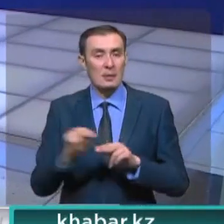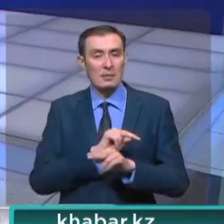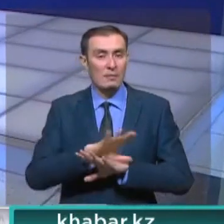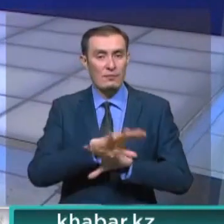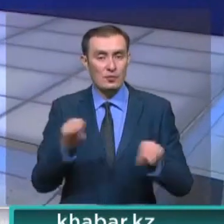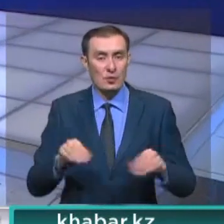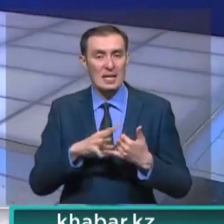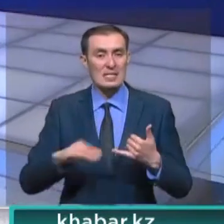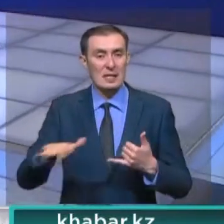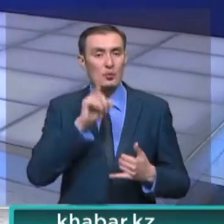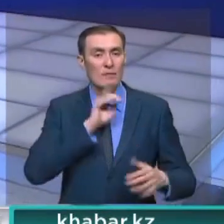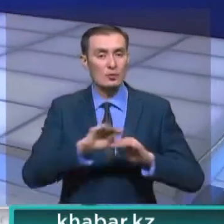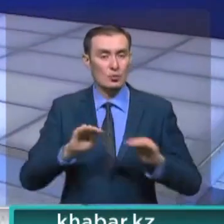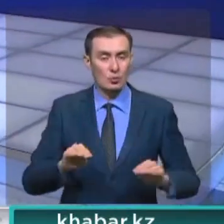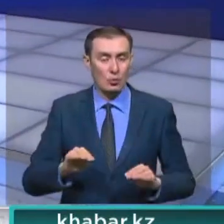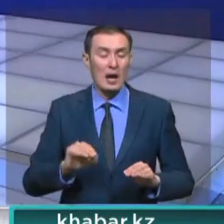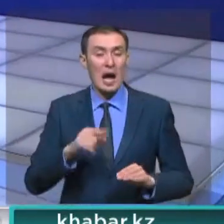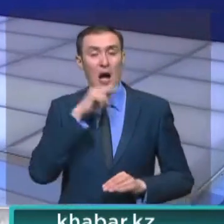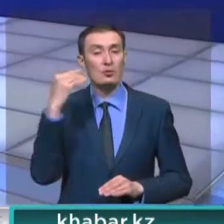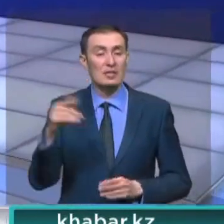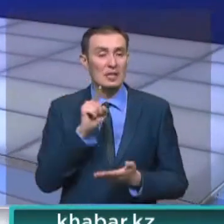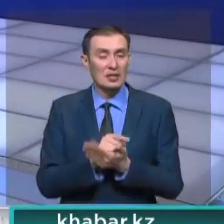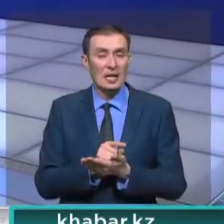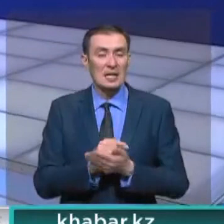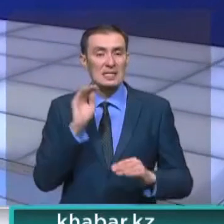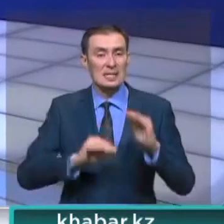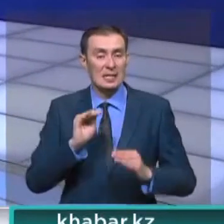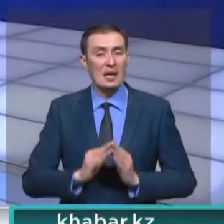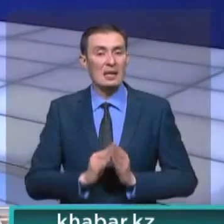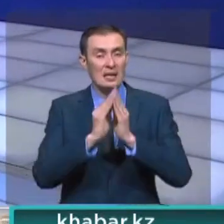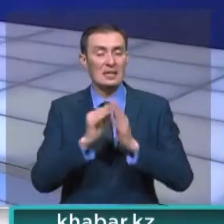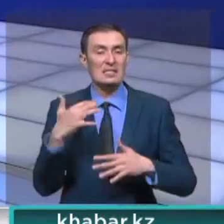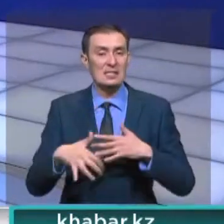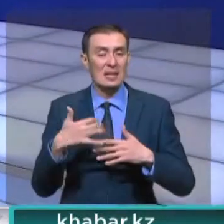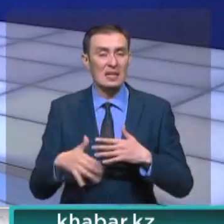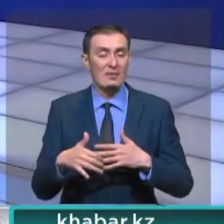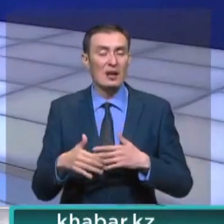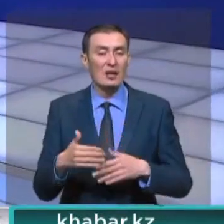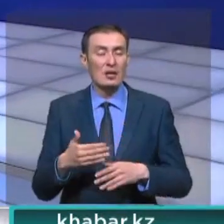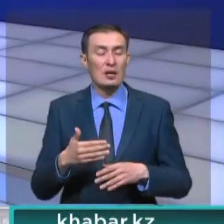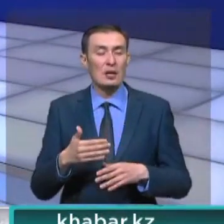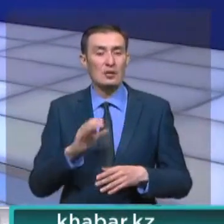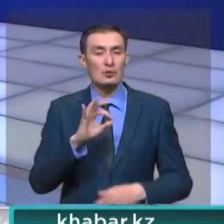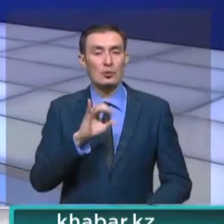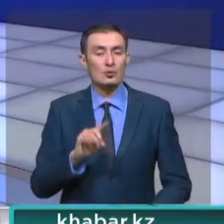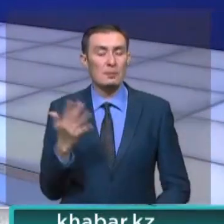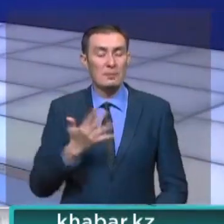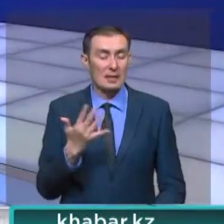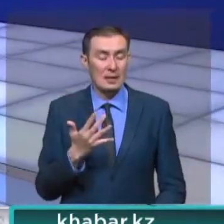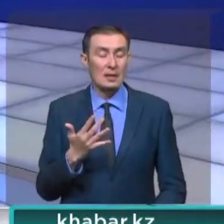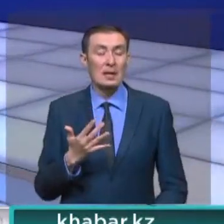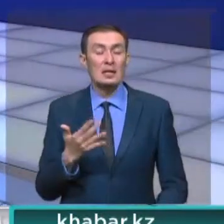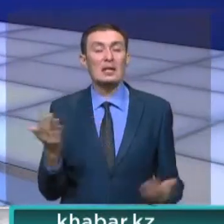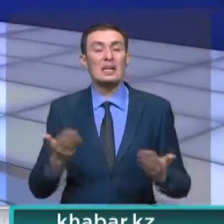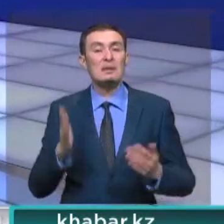модернизировать наземную инфраструктуру стартовой площадки, а Россия — создание ракеты среднего класса поколения «Союз-5». И вот какие же